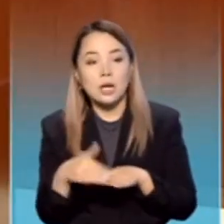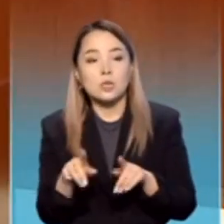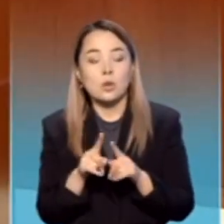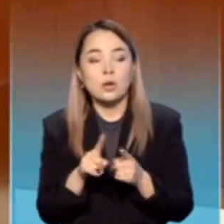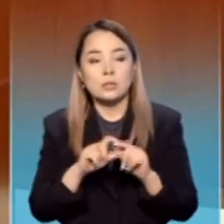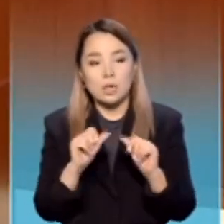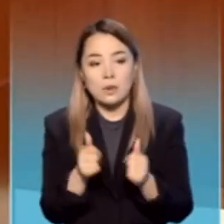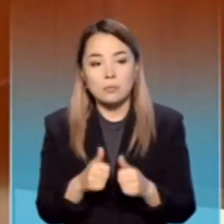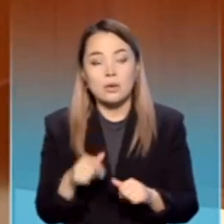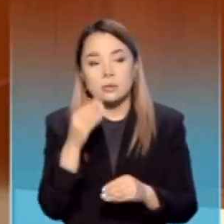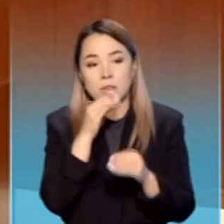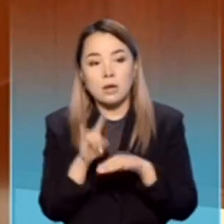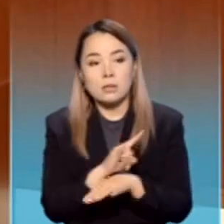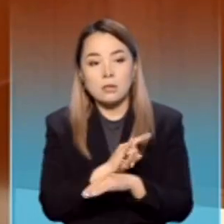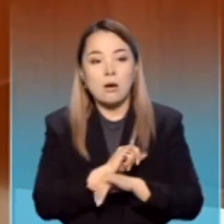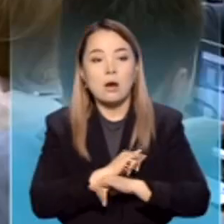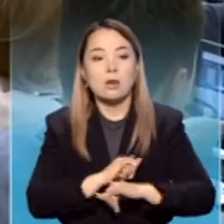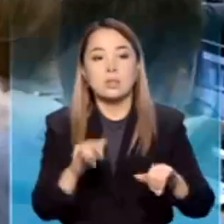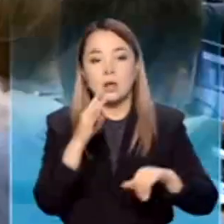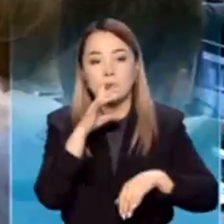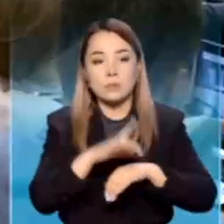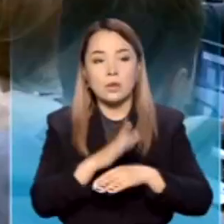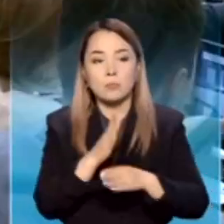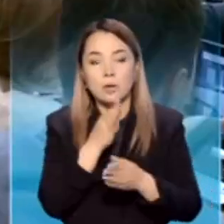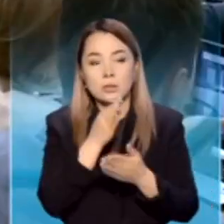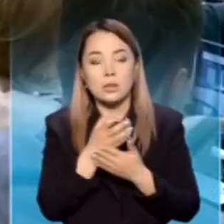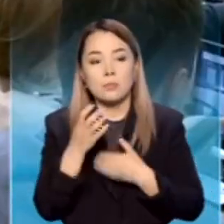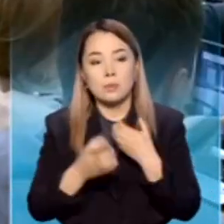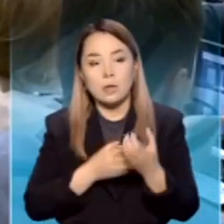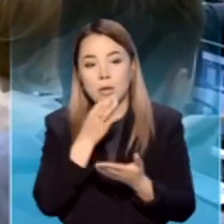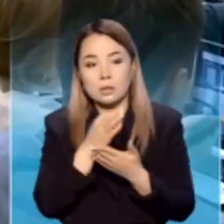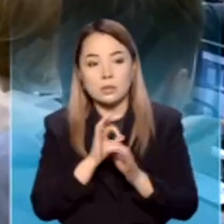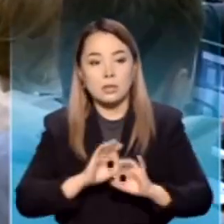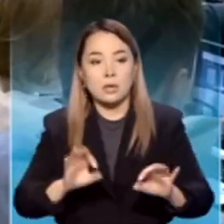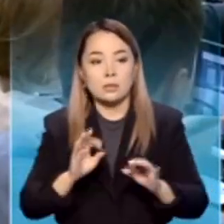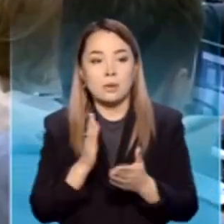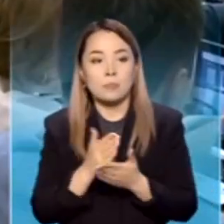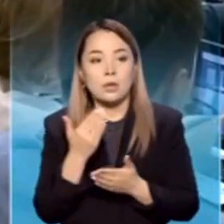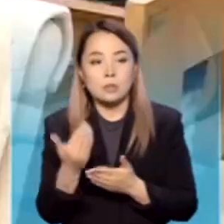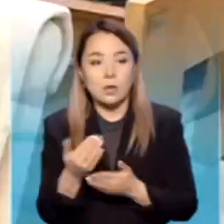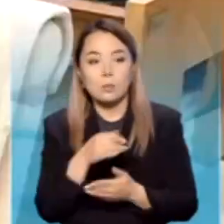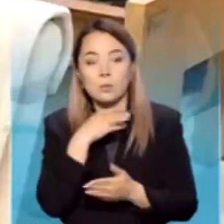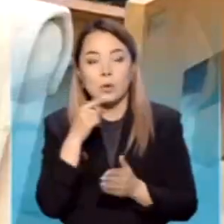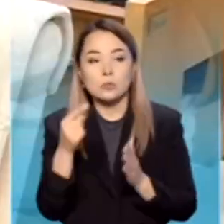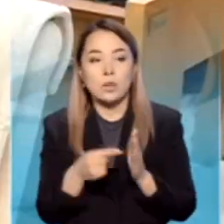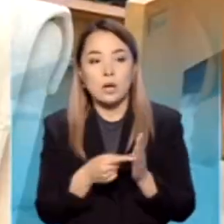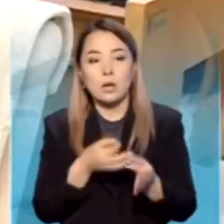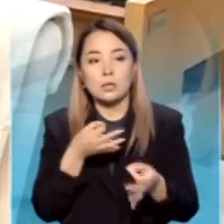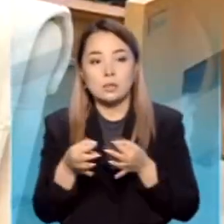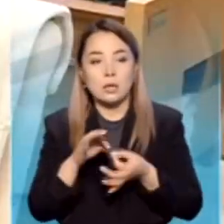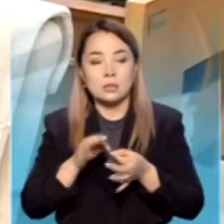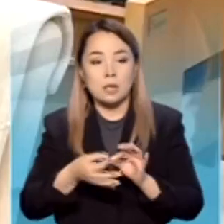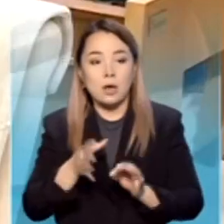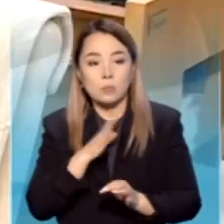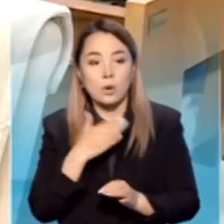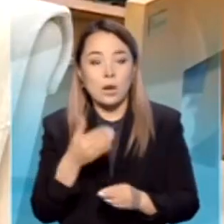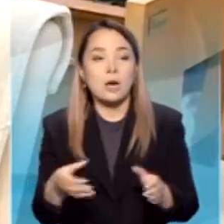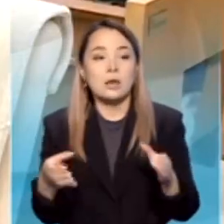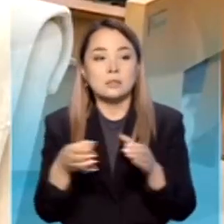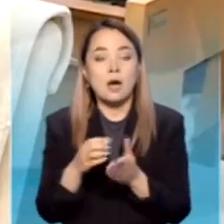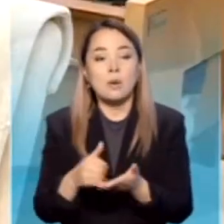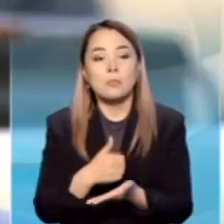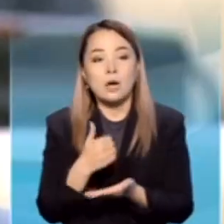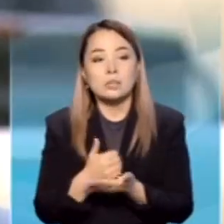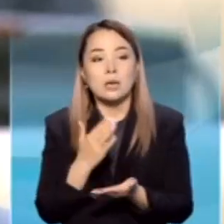рәсімдейтін алаяқтардың одан сайын көбейіп кетуіне алып келмей ме деп Мәдина Әбілқасымованы біраз сұрақтың астына алған еді. Агенттік